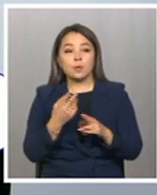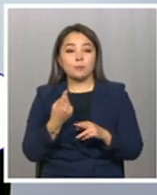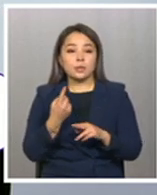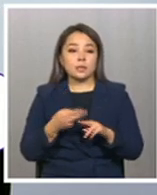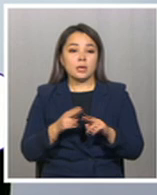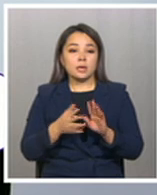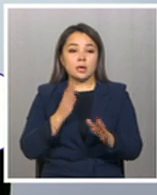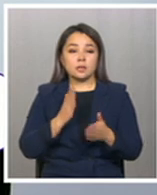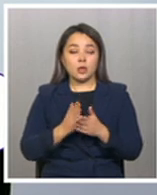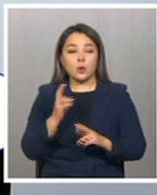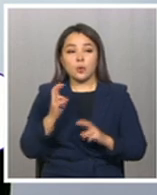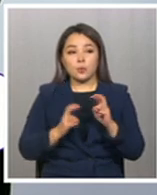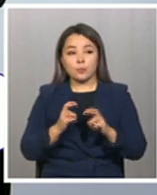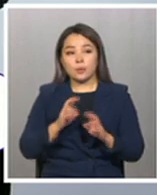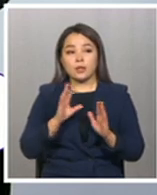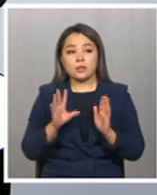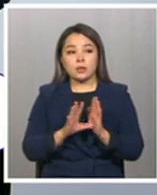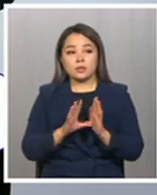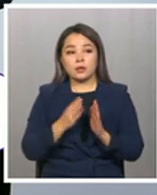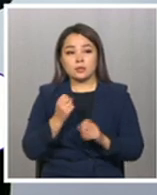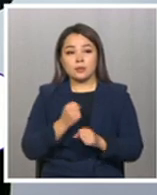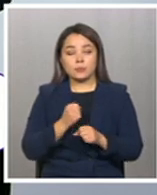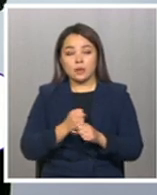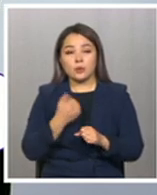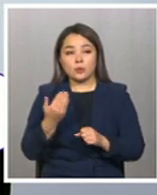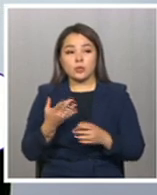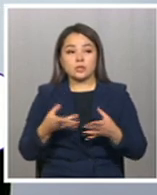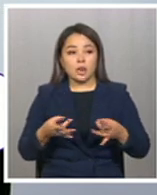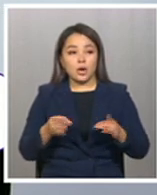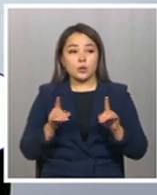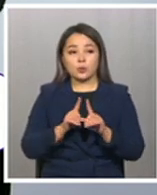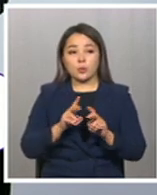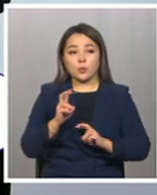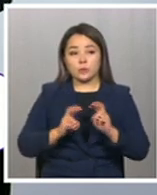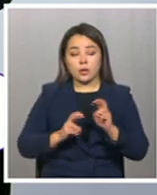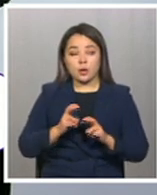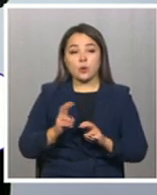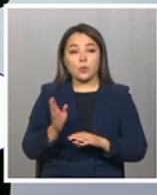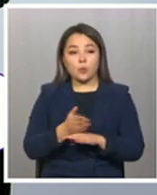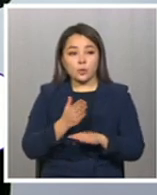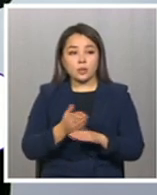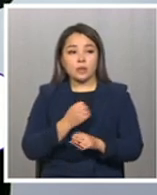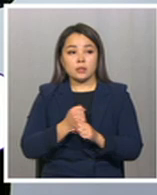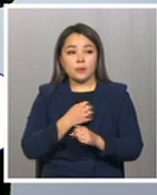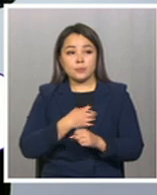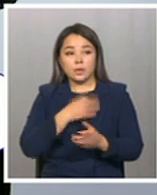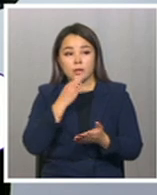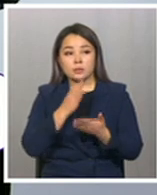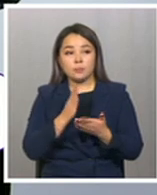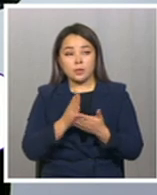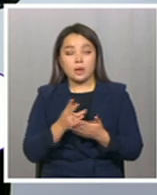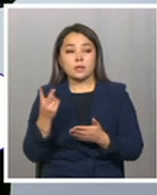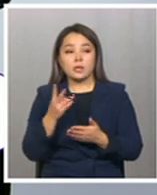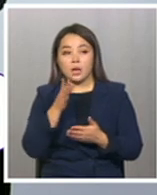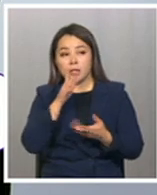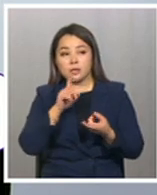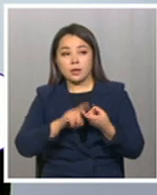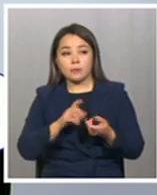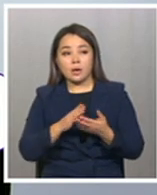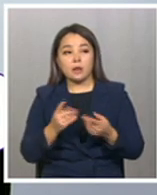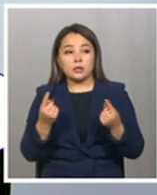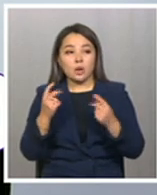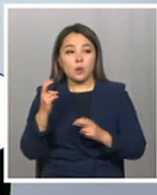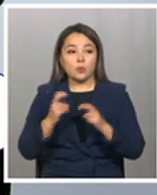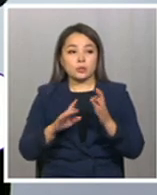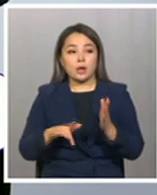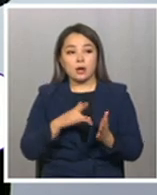кезекте өңір экономикасы тек шикізатты өндіру және оны өңдеуге негізделген. Екінші кезекте ірі өндірістік